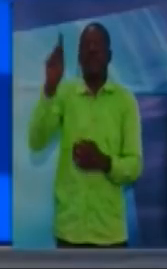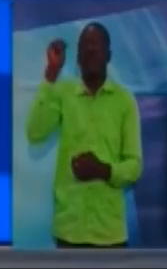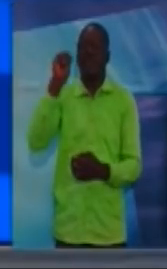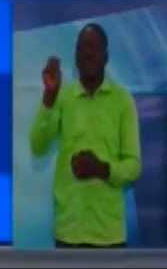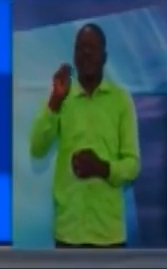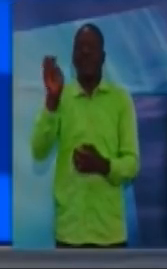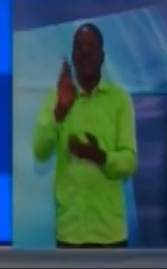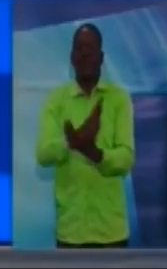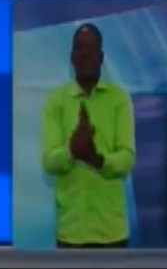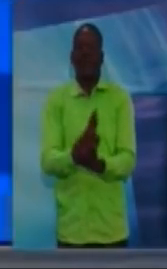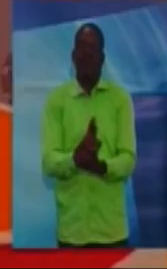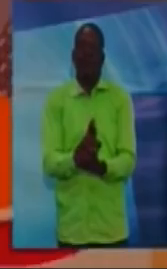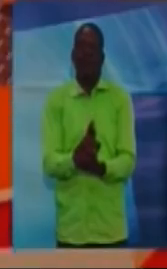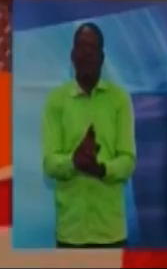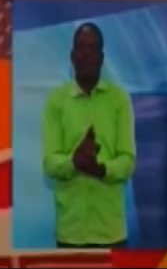et Zalissa Sanfo.